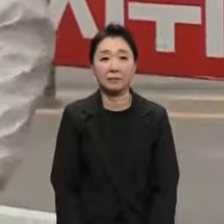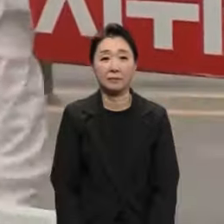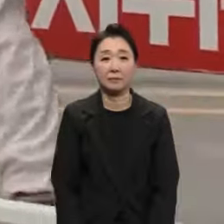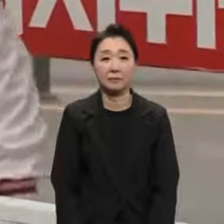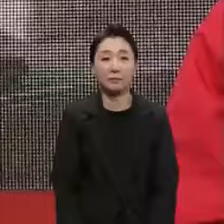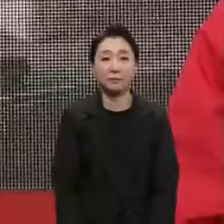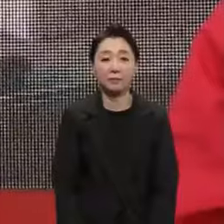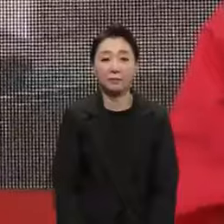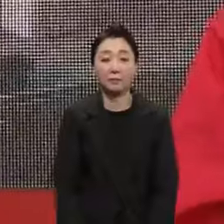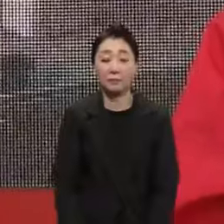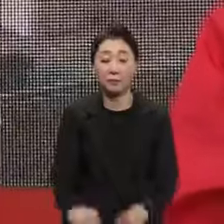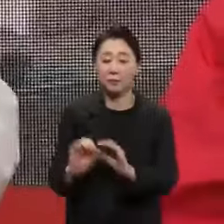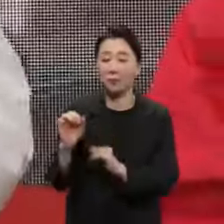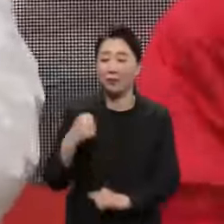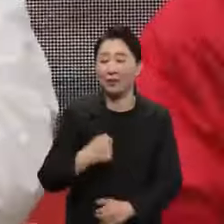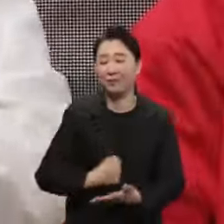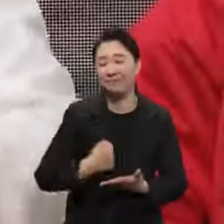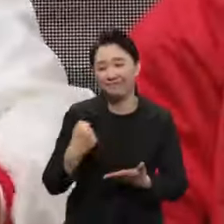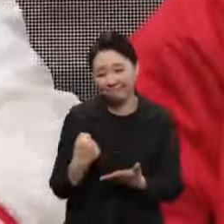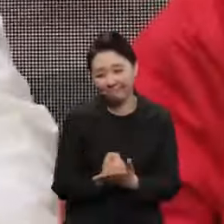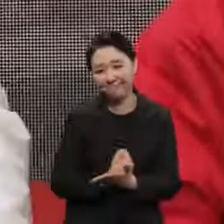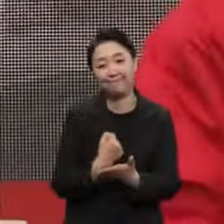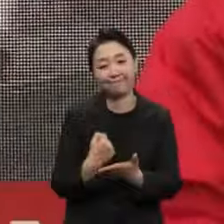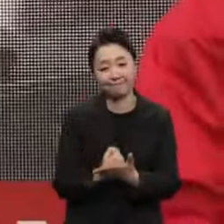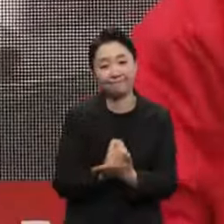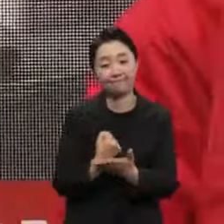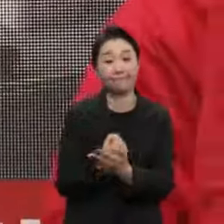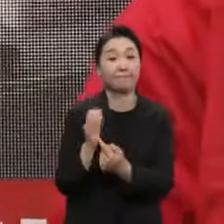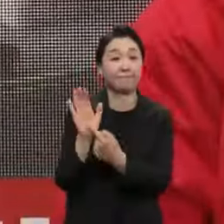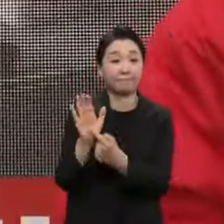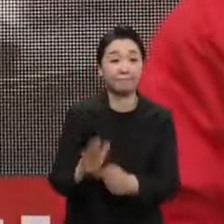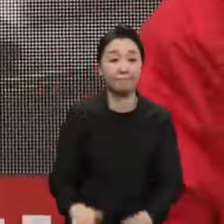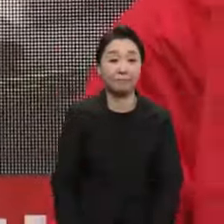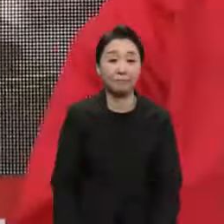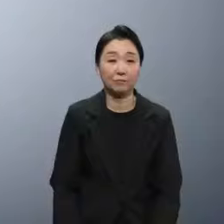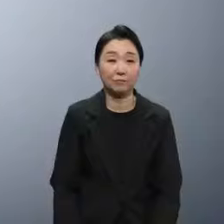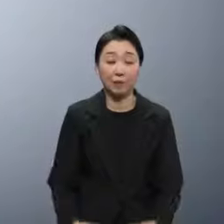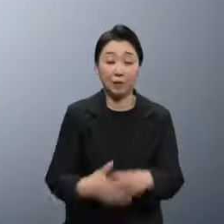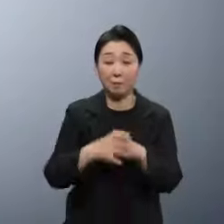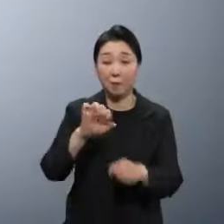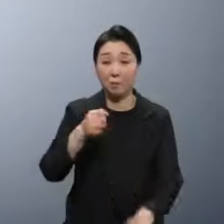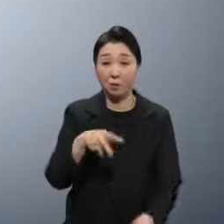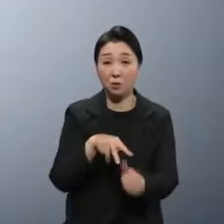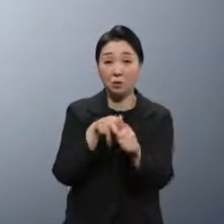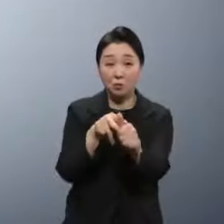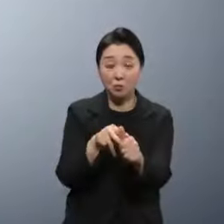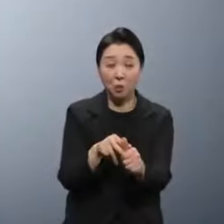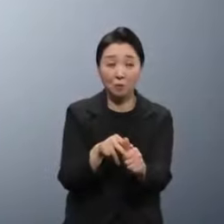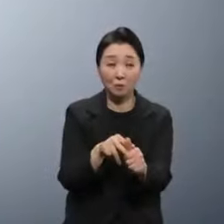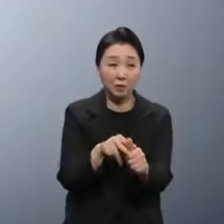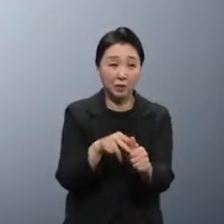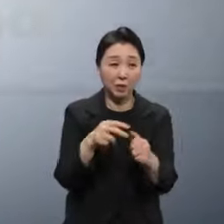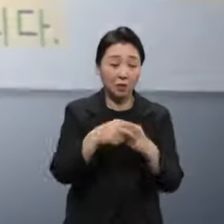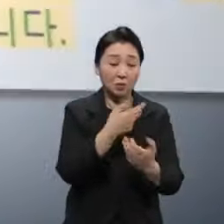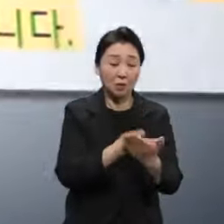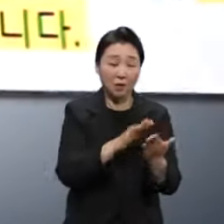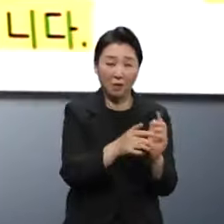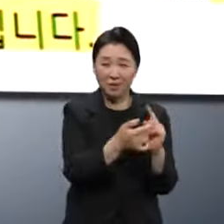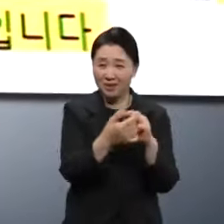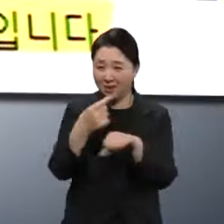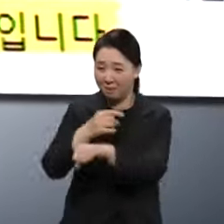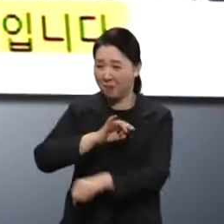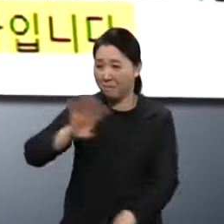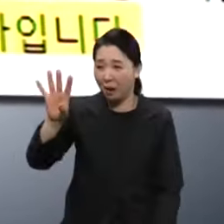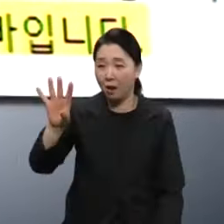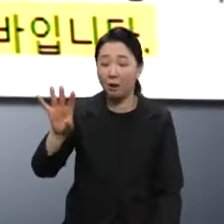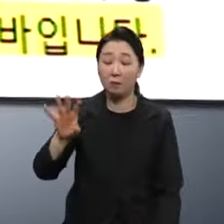여당 내에서는 아쉽다는 평가가 지배적입니다. 특히 함운경 서울 마포을 후보는 일방적인 의료개혁에 누가 동의하겠느냐며 윤